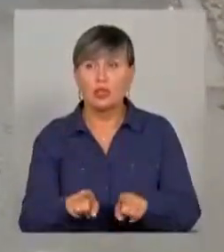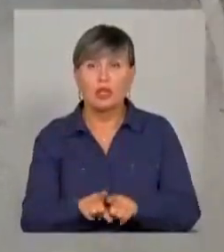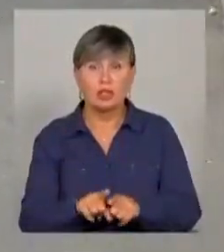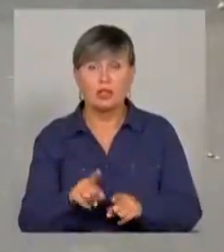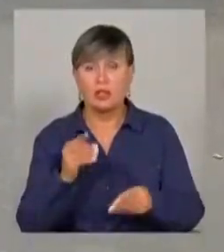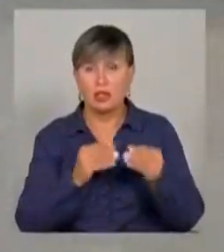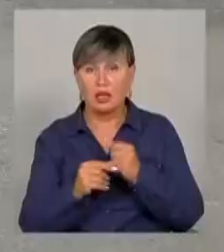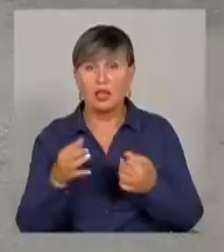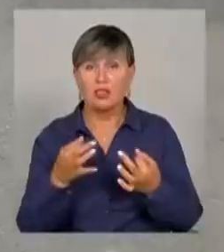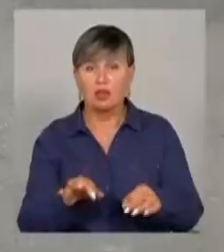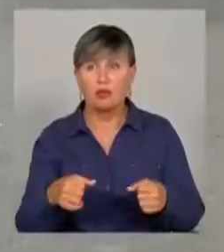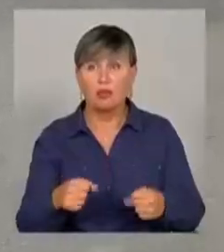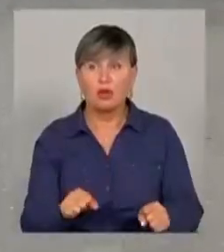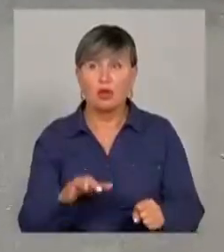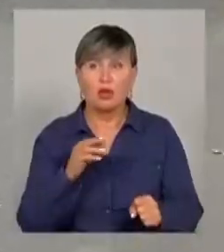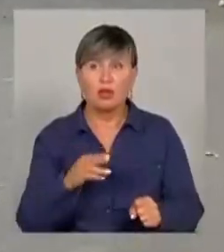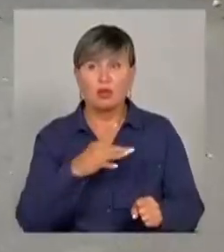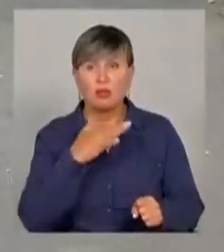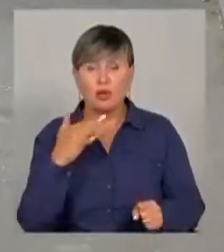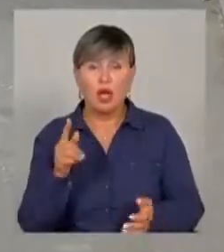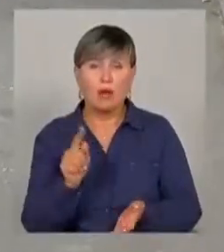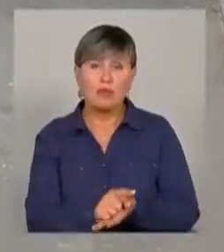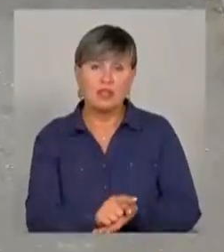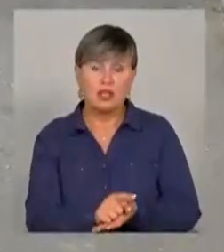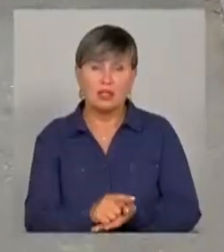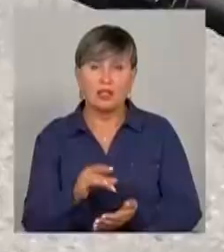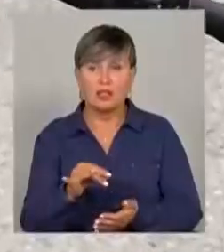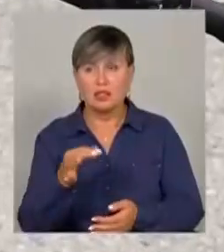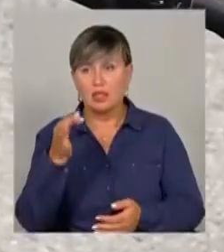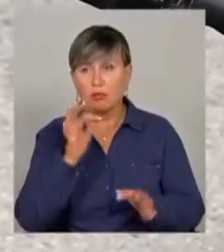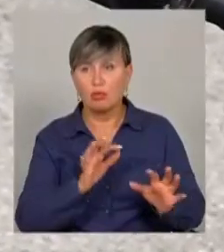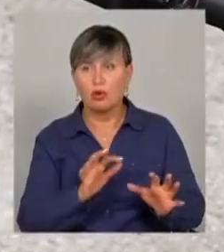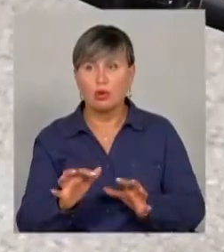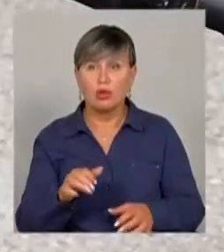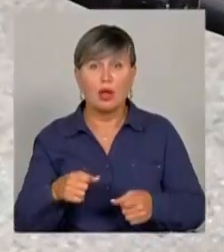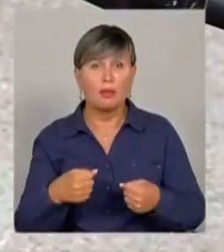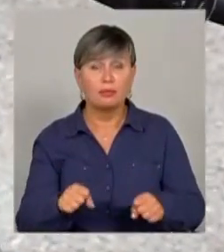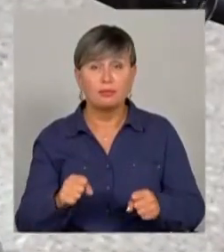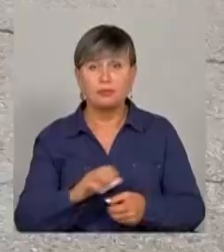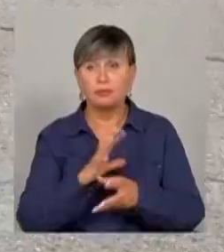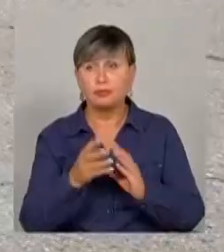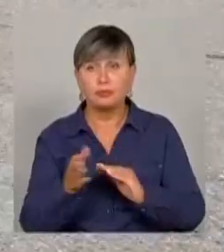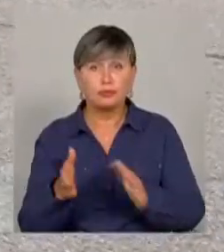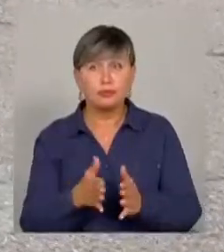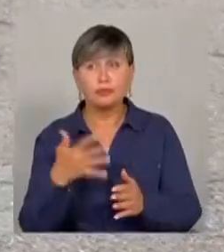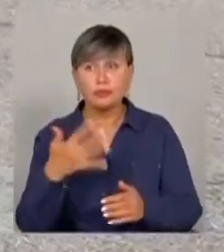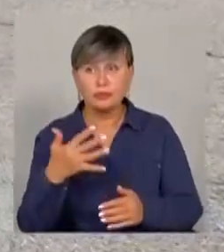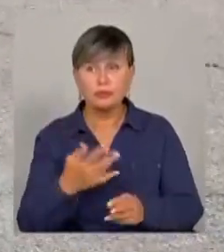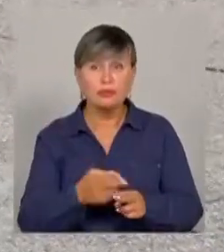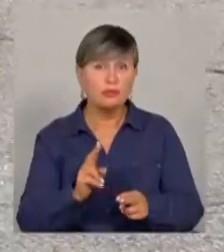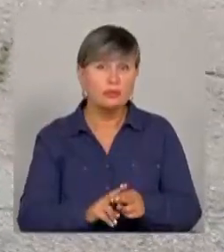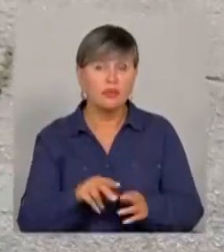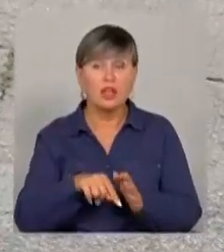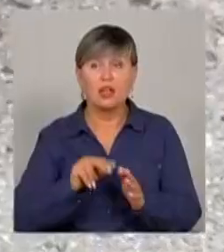проделки освобождают мопедистов от многих обязательств и забот. Мопеды объемом меньше 50 кубов, на которых,